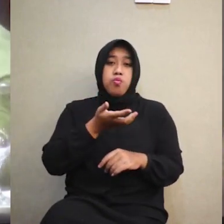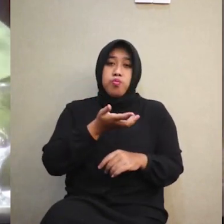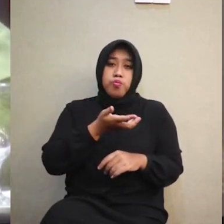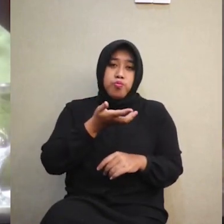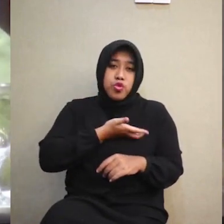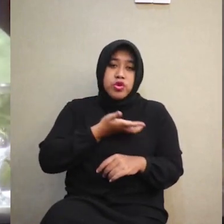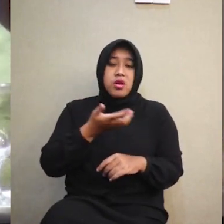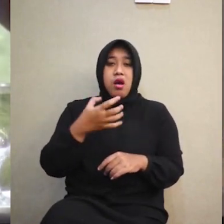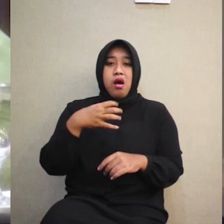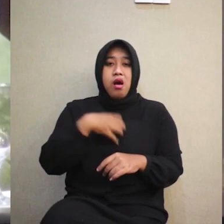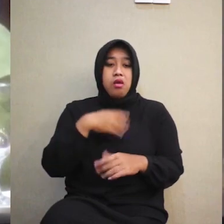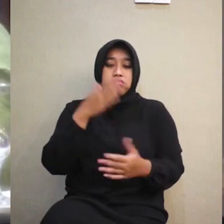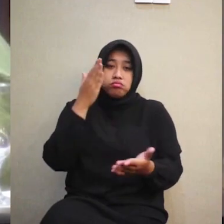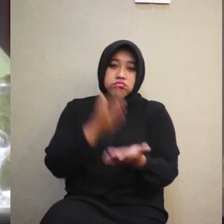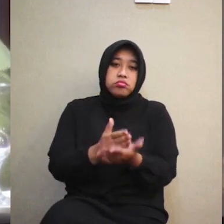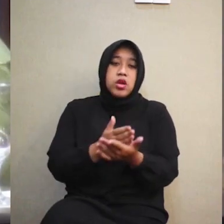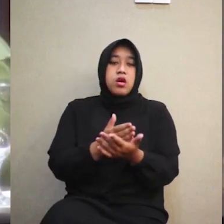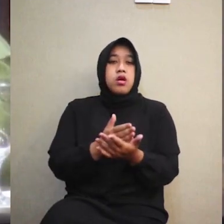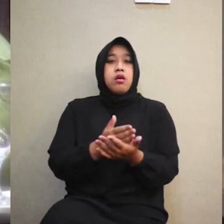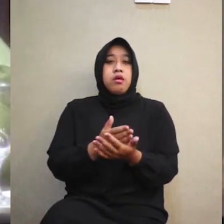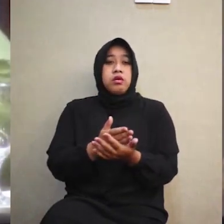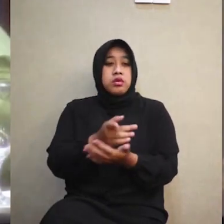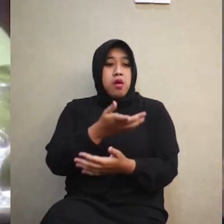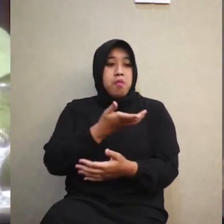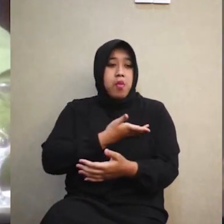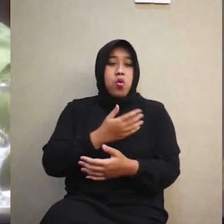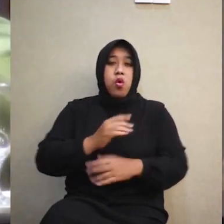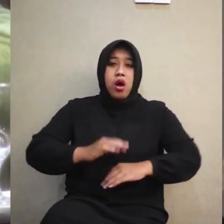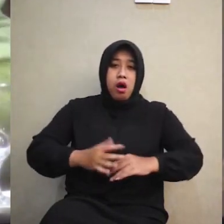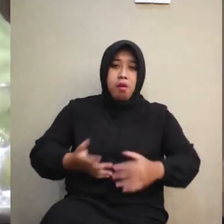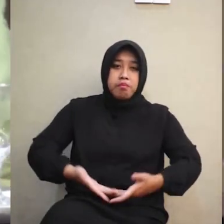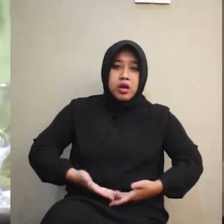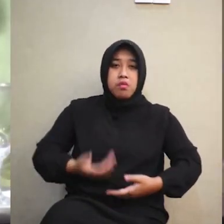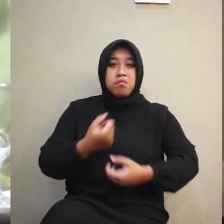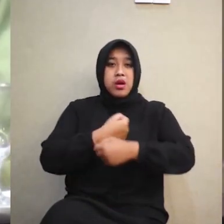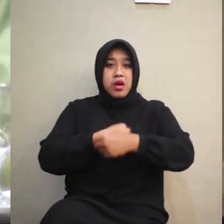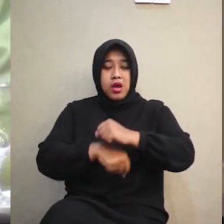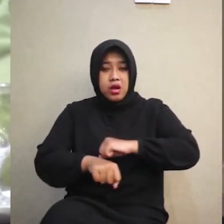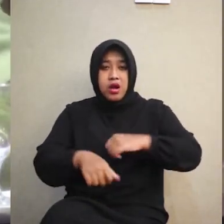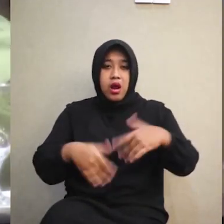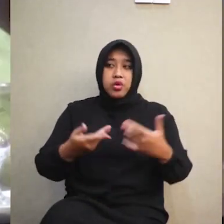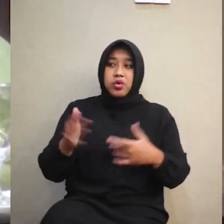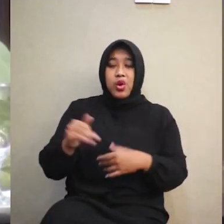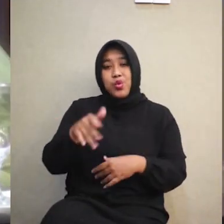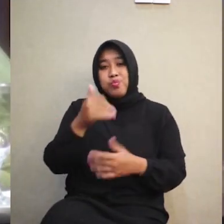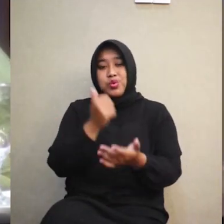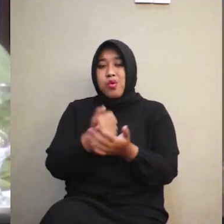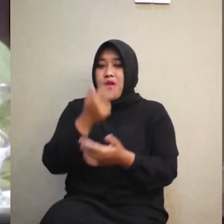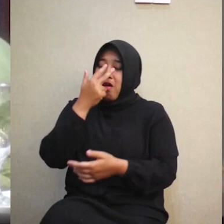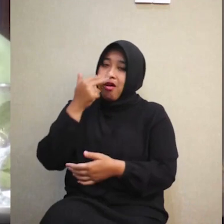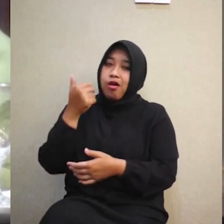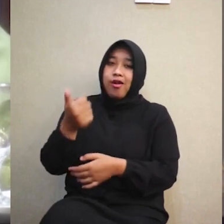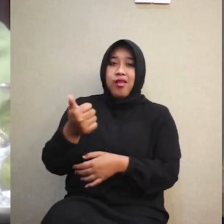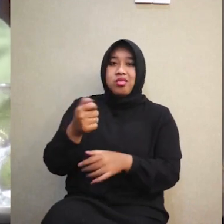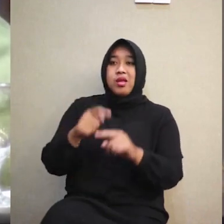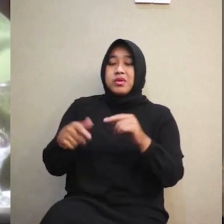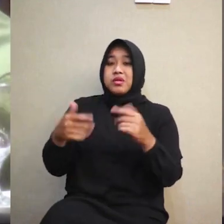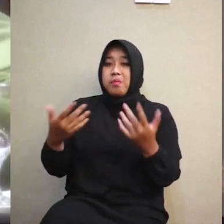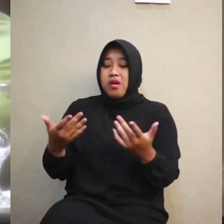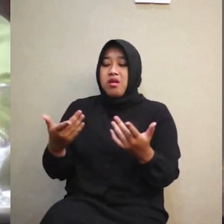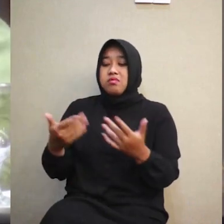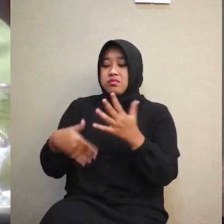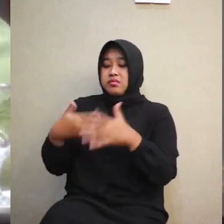memutuskan melahirkan atau tidak hamil atau tidak Ini keren tapi yang terjadi sebaliknya kemudian